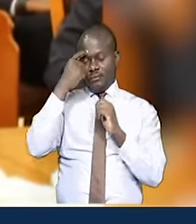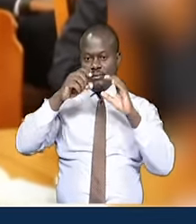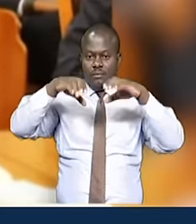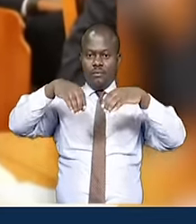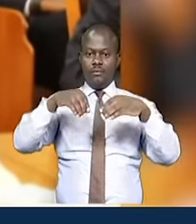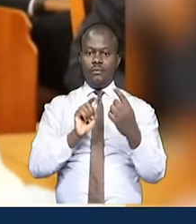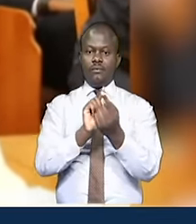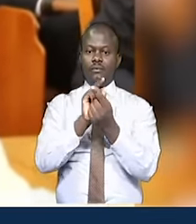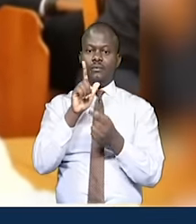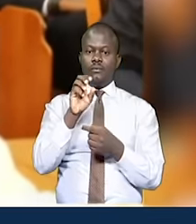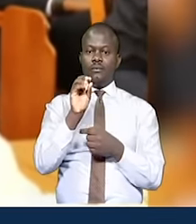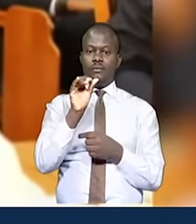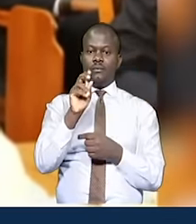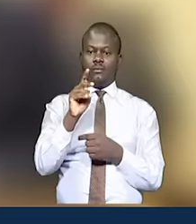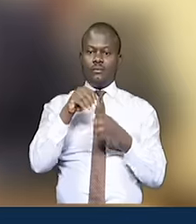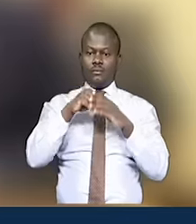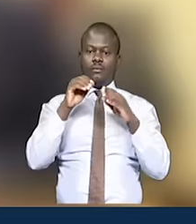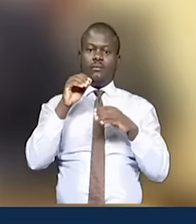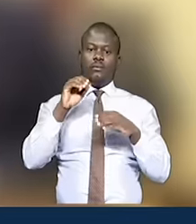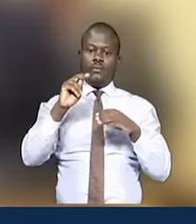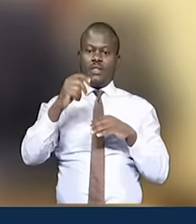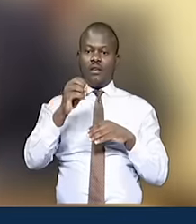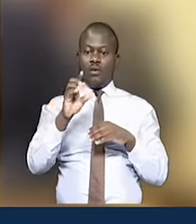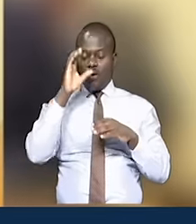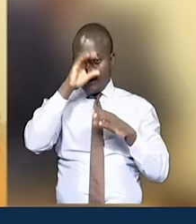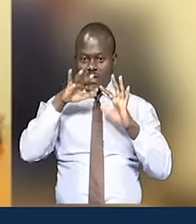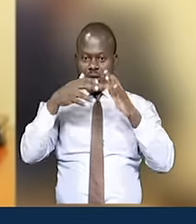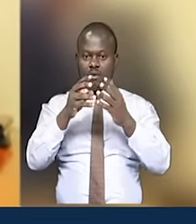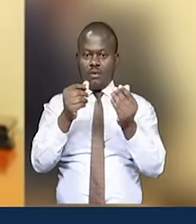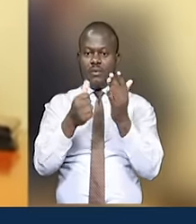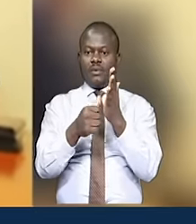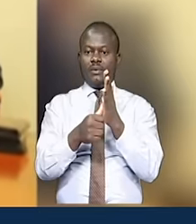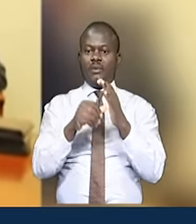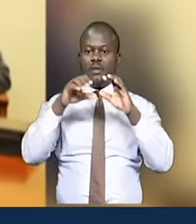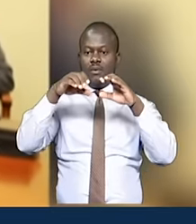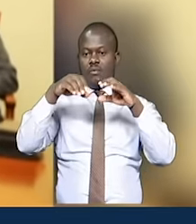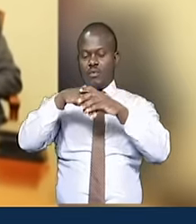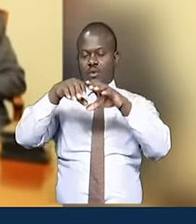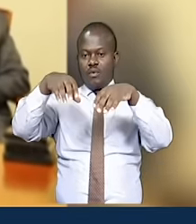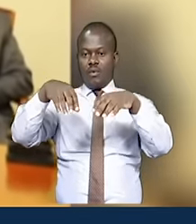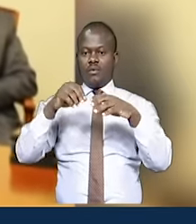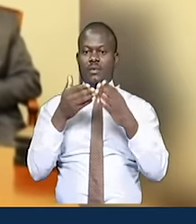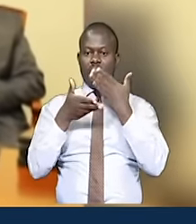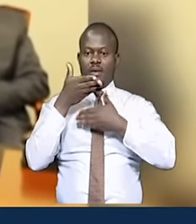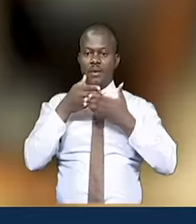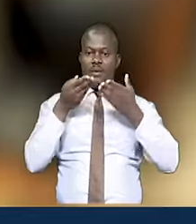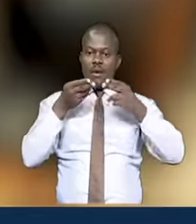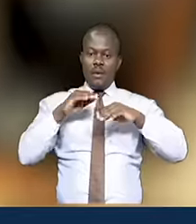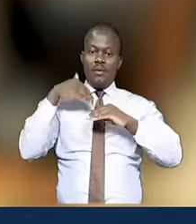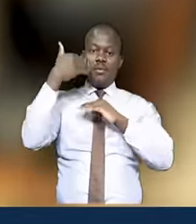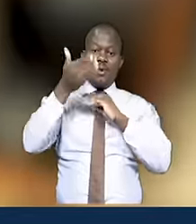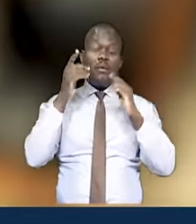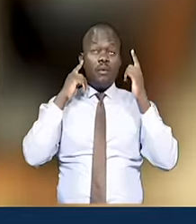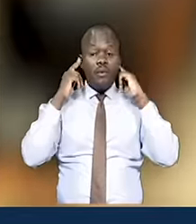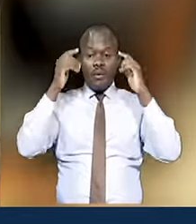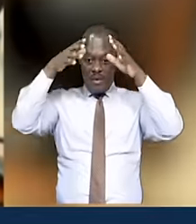Congo bahuriye i Rwanda muri Angola mu rwego rwo gushakira umuti ikibazo cy'umutekano muke mu rasazuba bwa Congo Nibigano byabaye nyuma yuko humvikanye